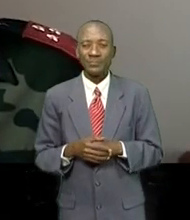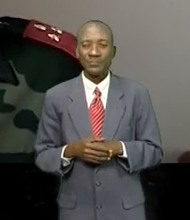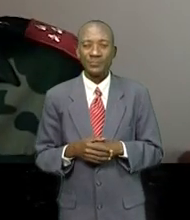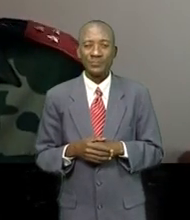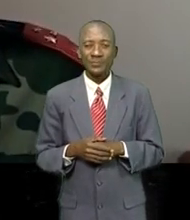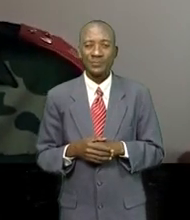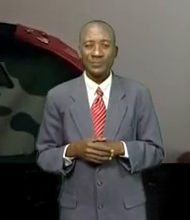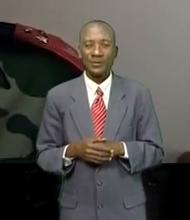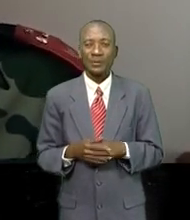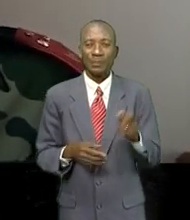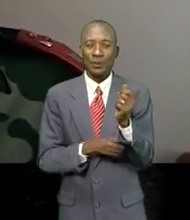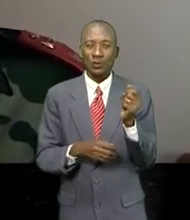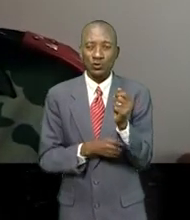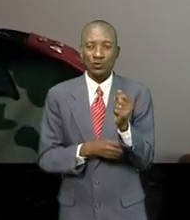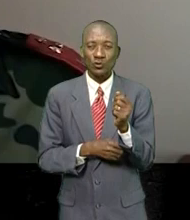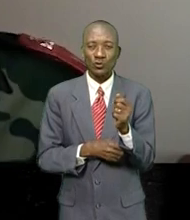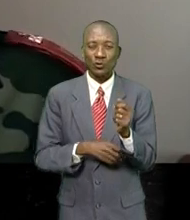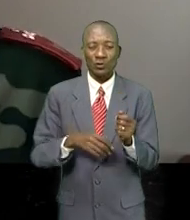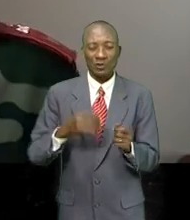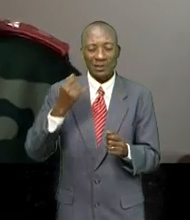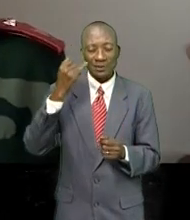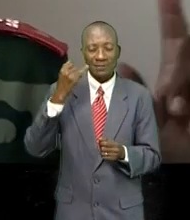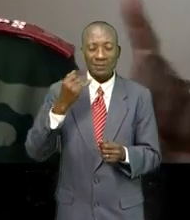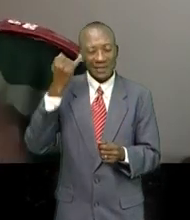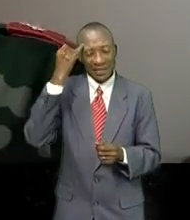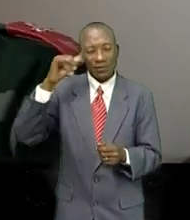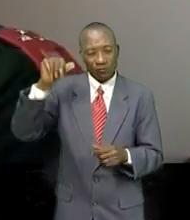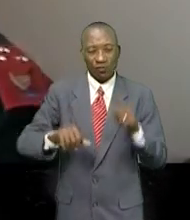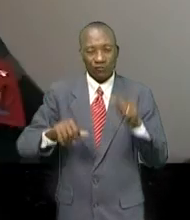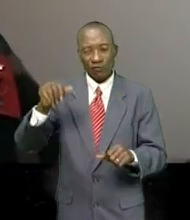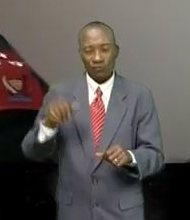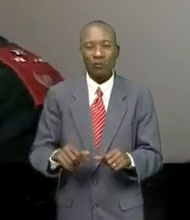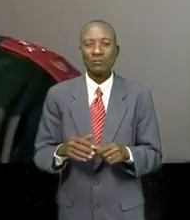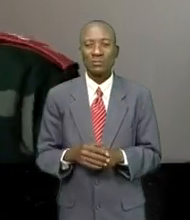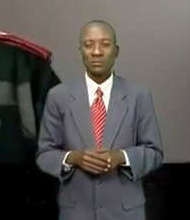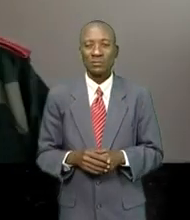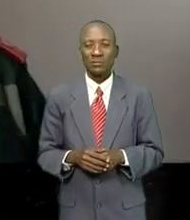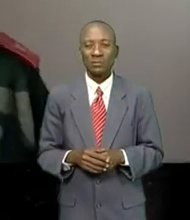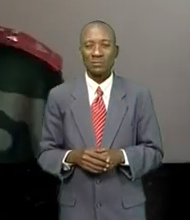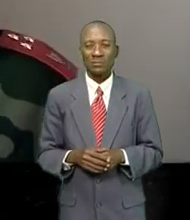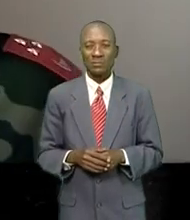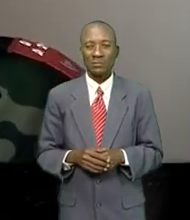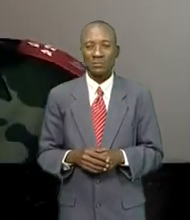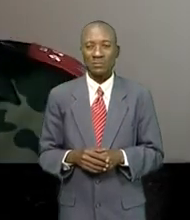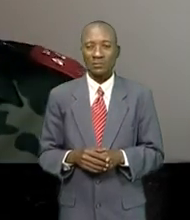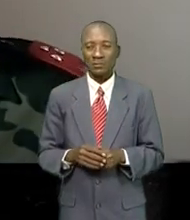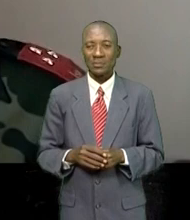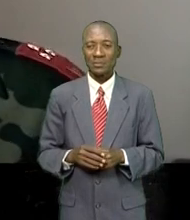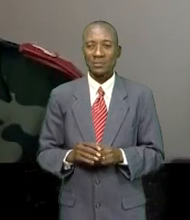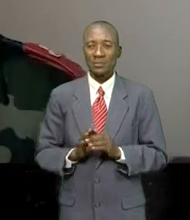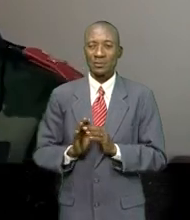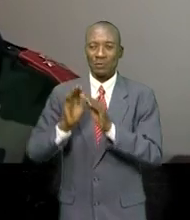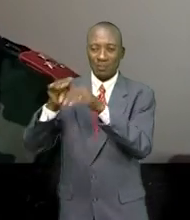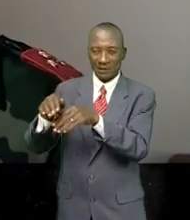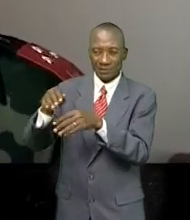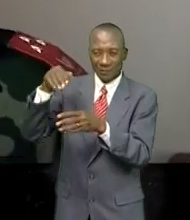gens de mauvaise augure, des oiseaux de mauvaise augure, qui sont en train de dire ici, non voilà, attendez seulement, on fait un mois,